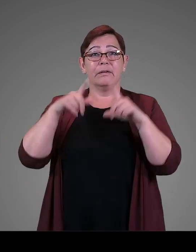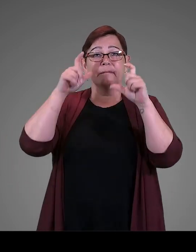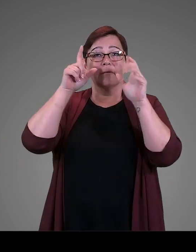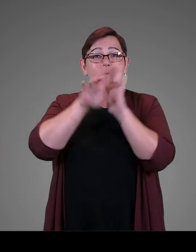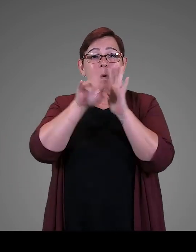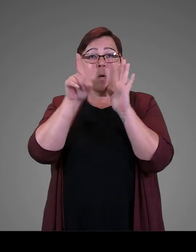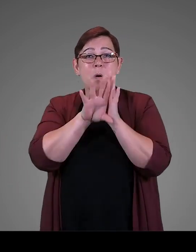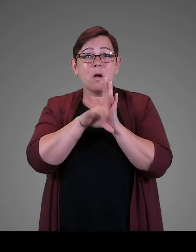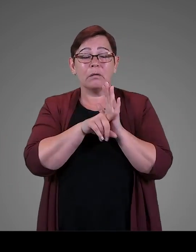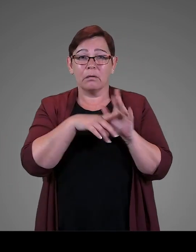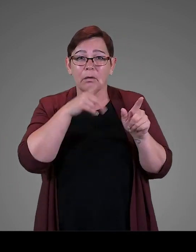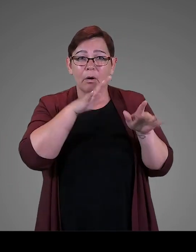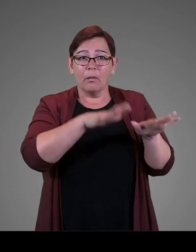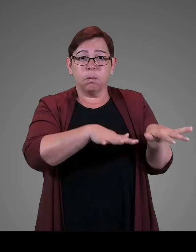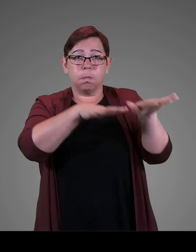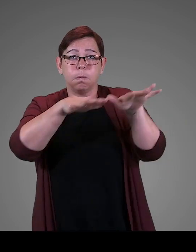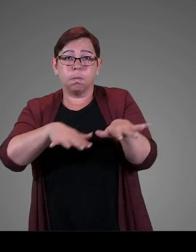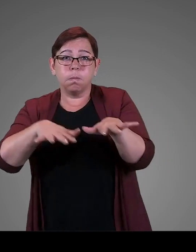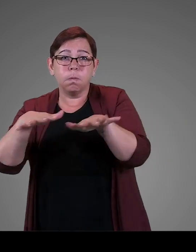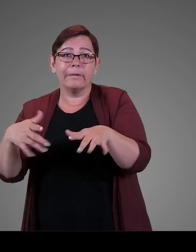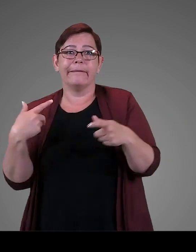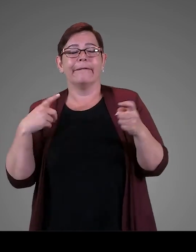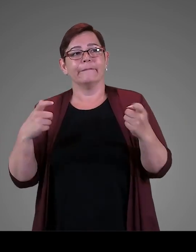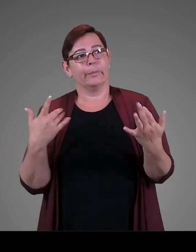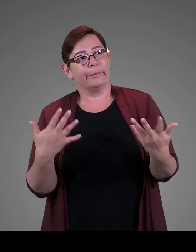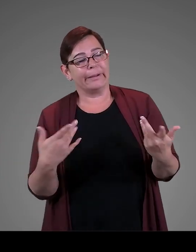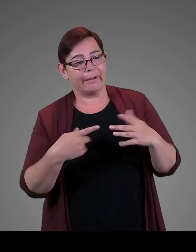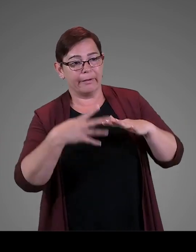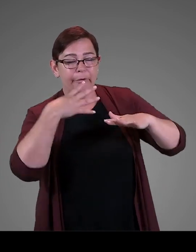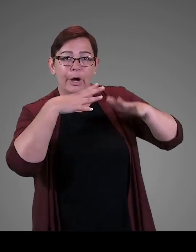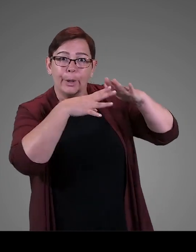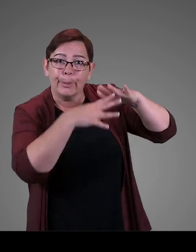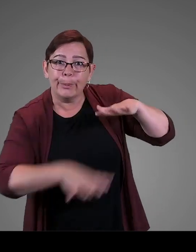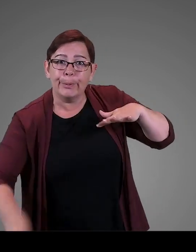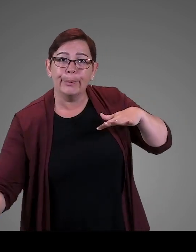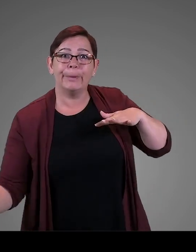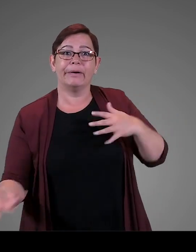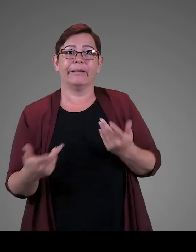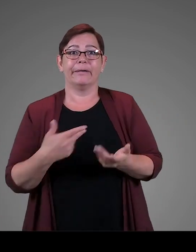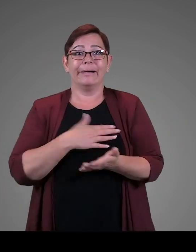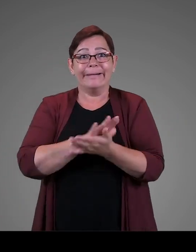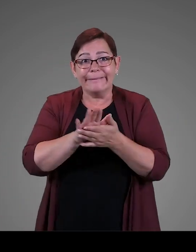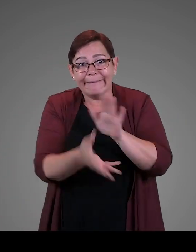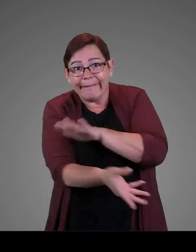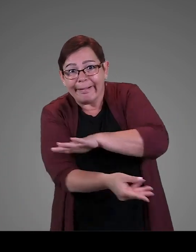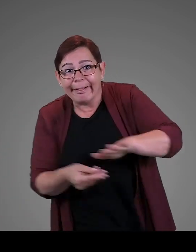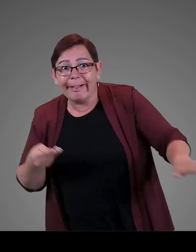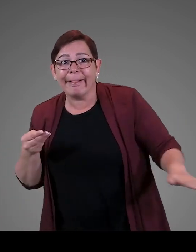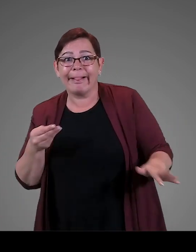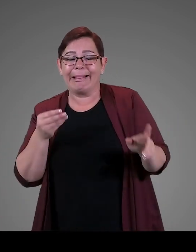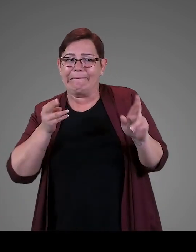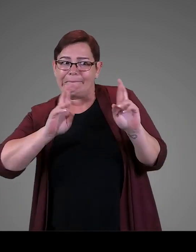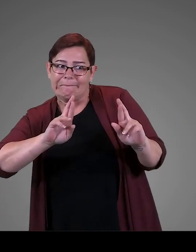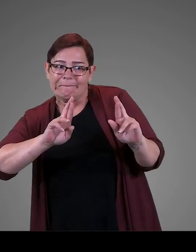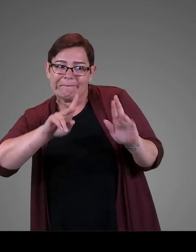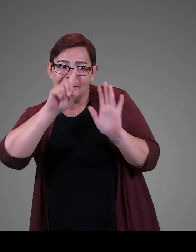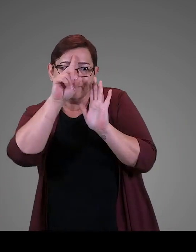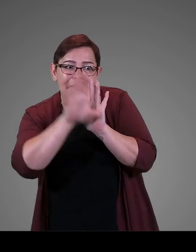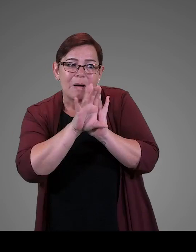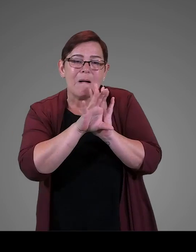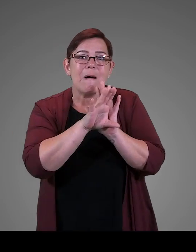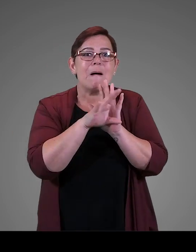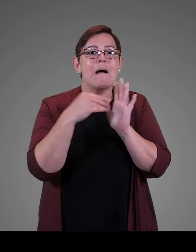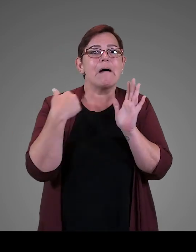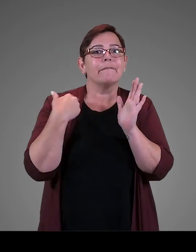de développement des photos flottaient. Et des fois, il fallait attendre que ça s'évacue, et puis